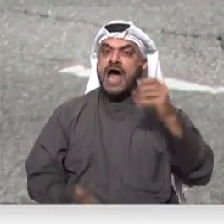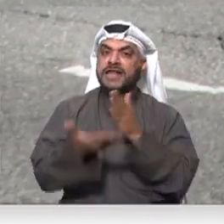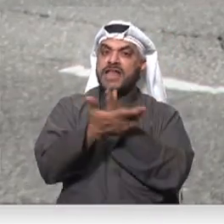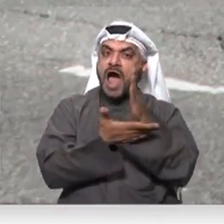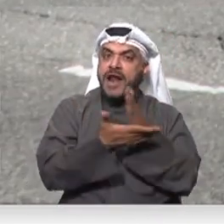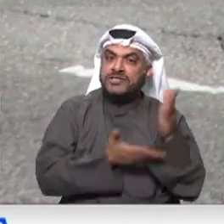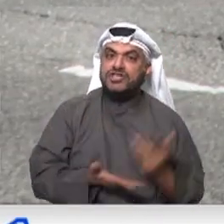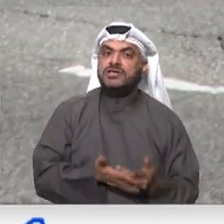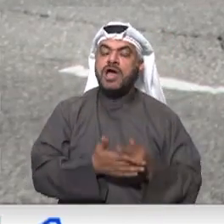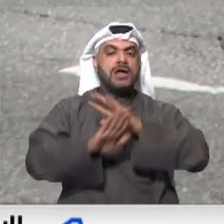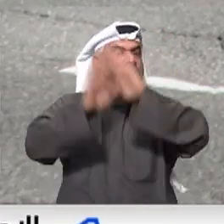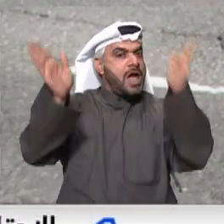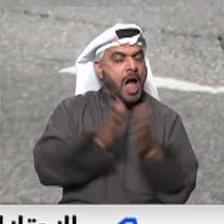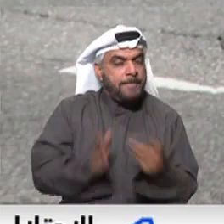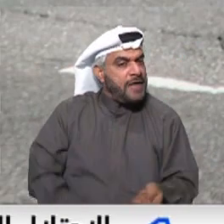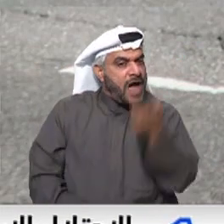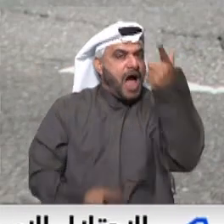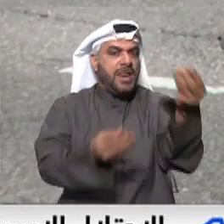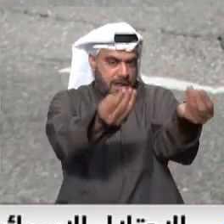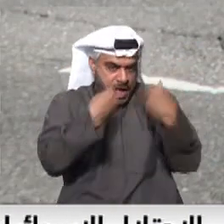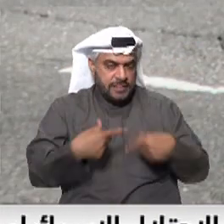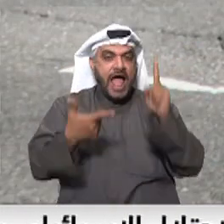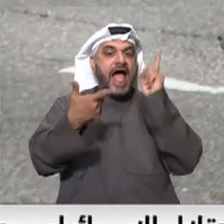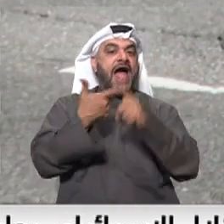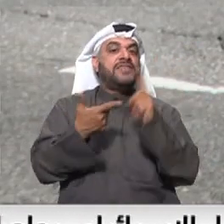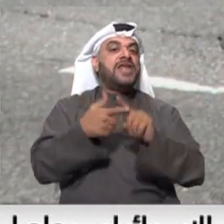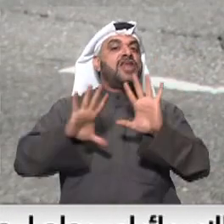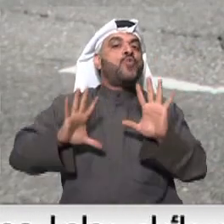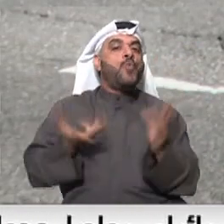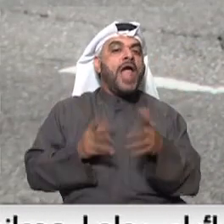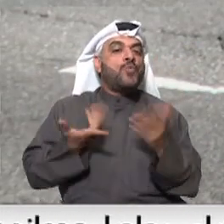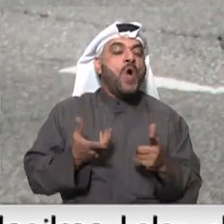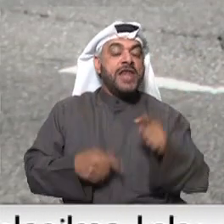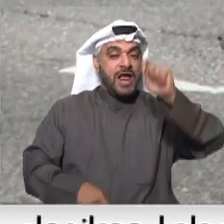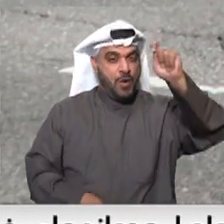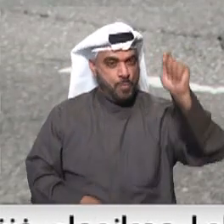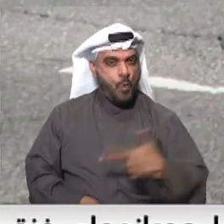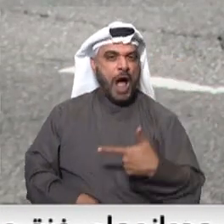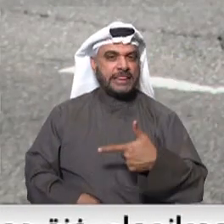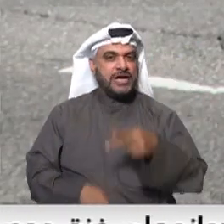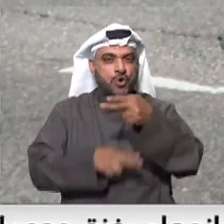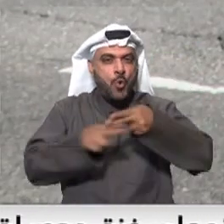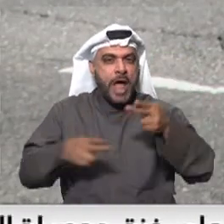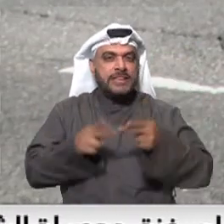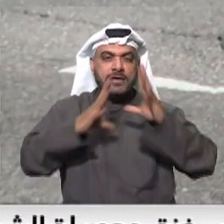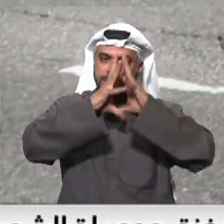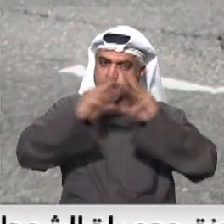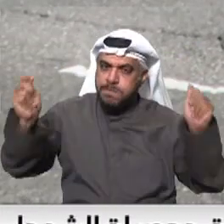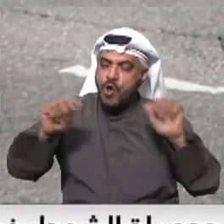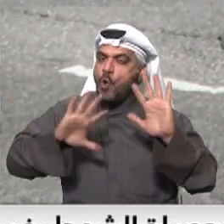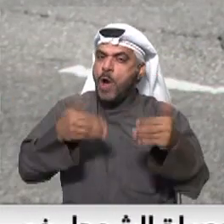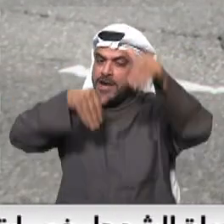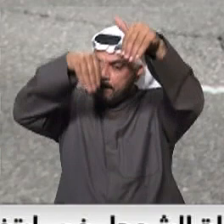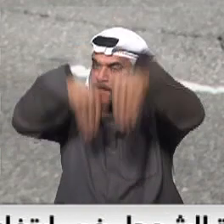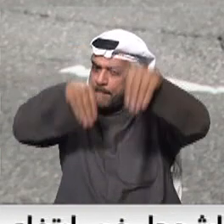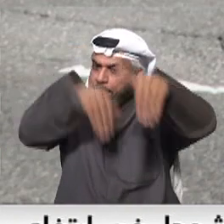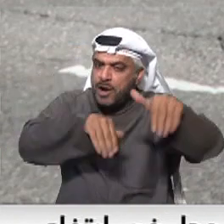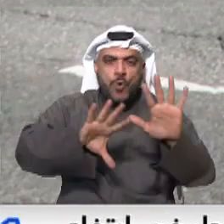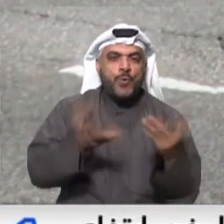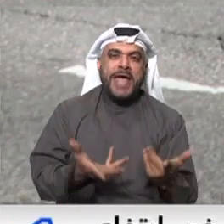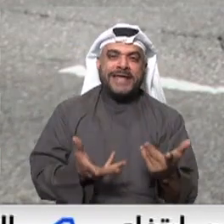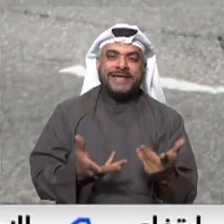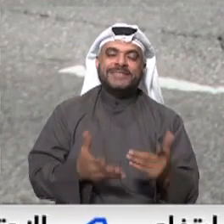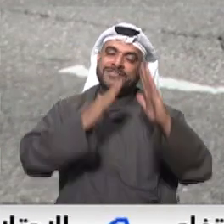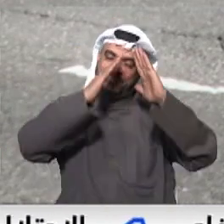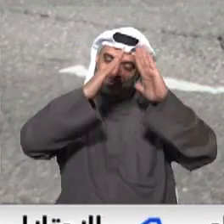ملف الا الكويتيين ورعايا البلدان الثالثه والممتلكات الكويتيه بما في ذلك الارشيف الكويتي من الامم